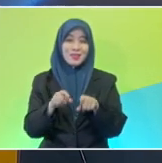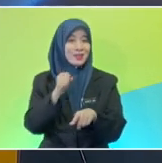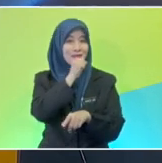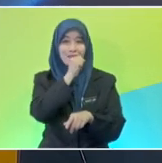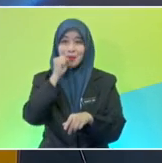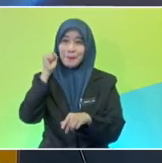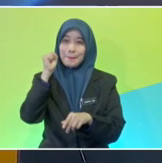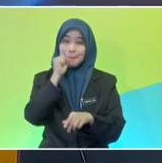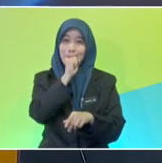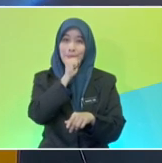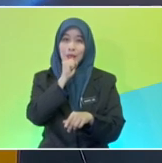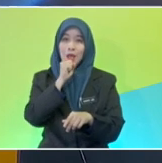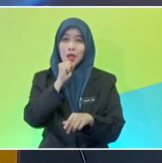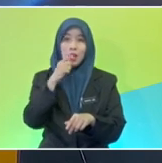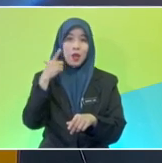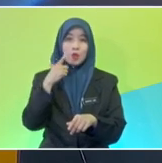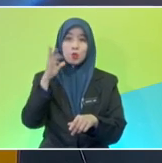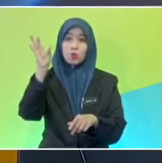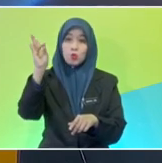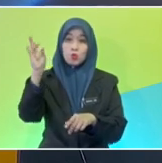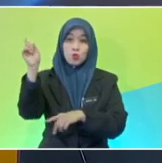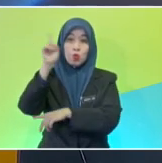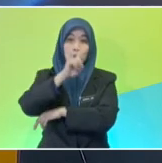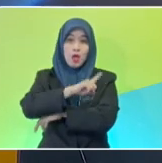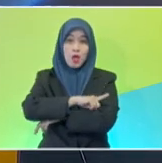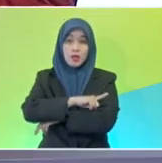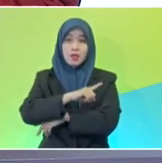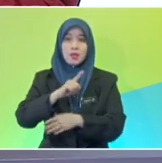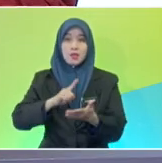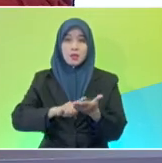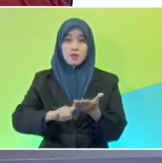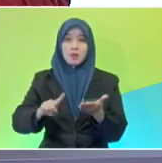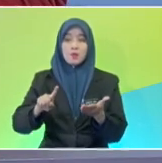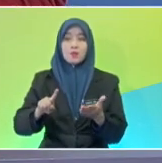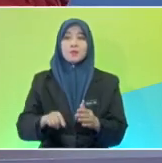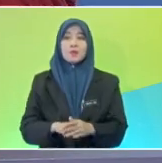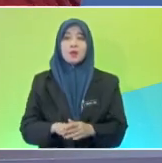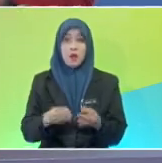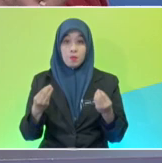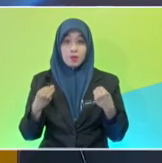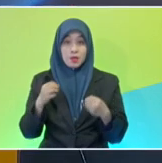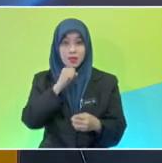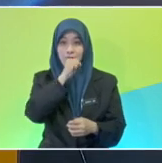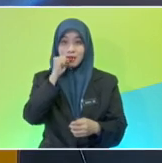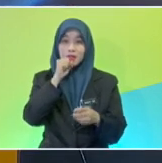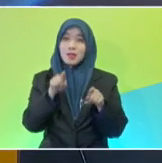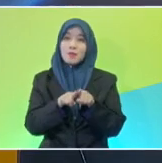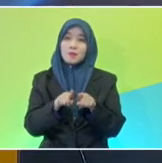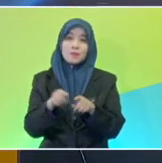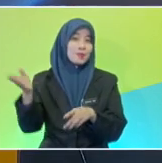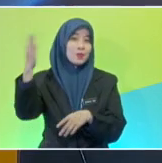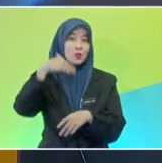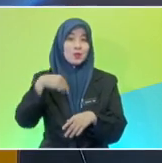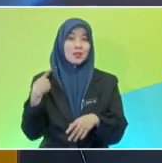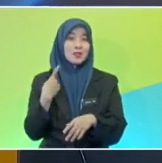nyanyikan. Lagu dia tajuk 7 hari seminggu. Jadi nak nyanyi tak sama-sama? Nak cikgu. Okey, jom kita nyanyikan. So ada lirik